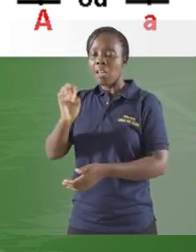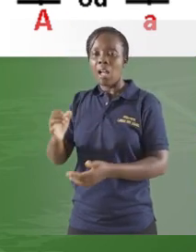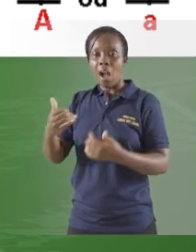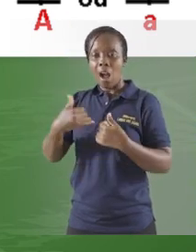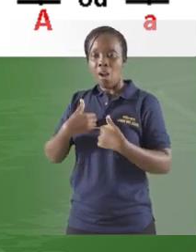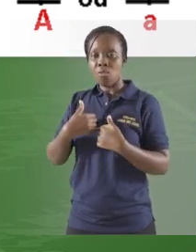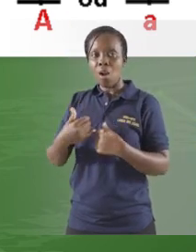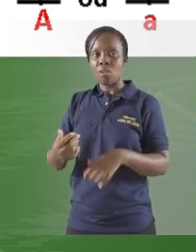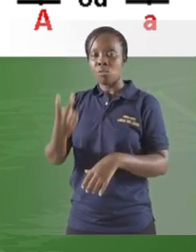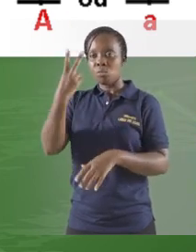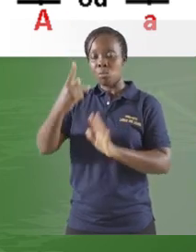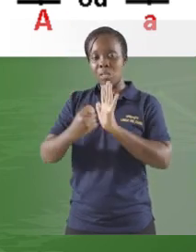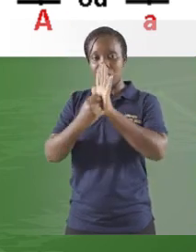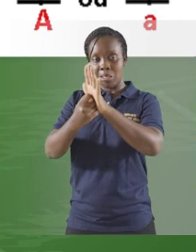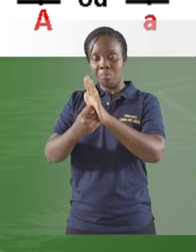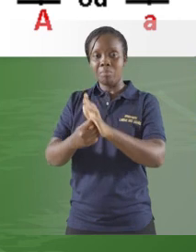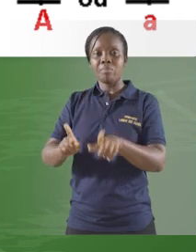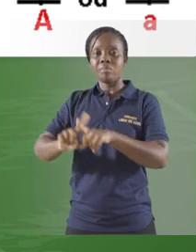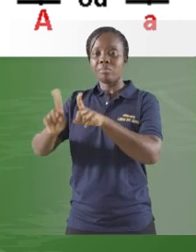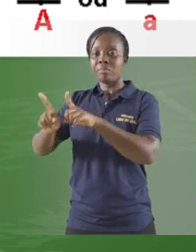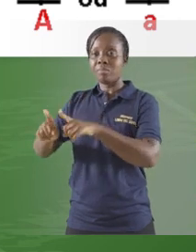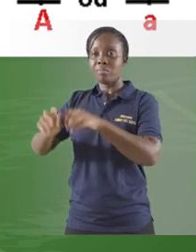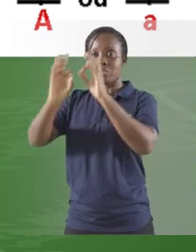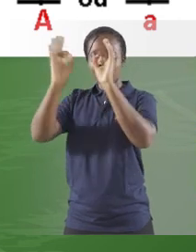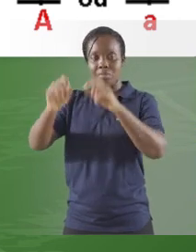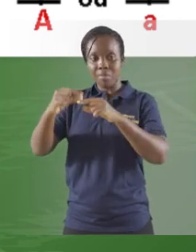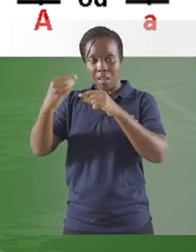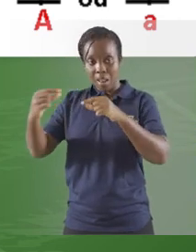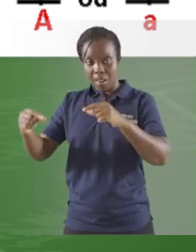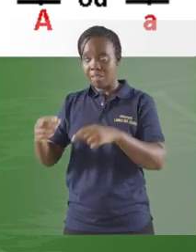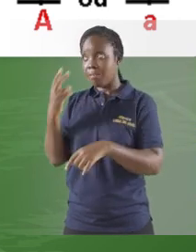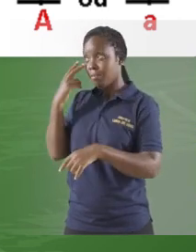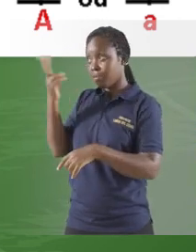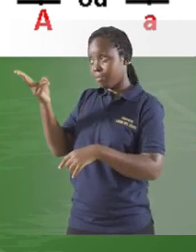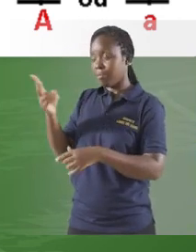hétérozygote. Voilà pourquoi nous écrivons son génotype en tenant compte